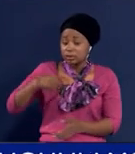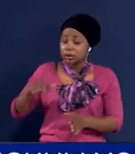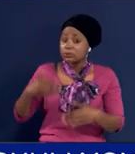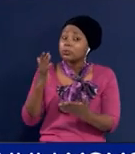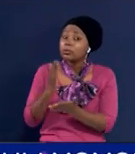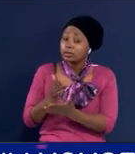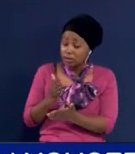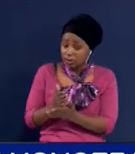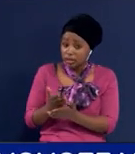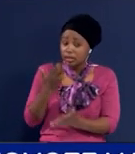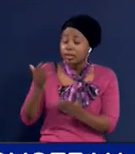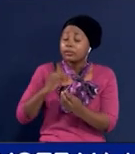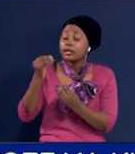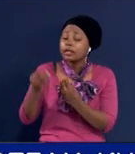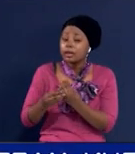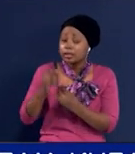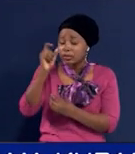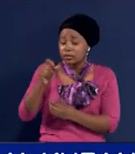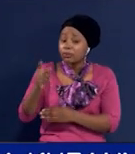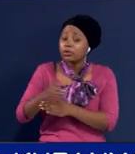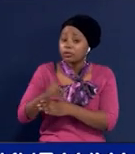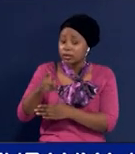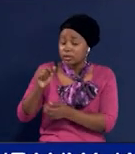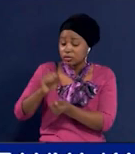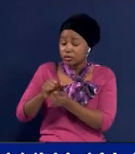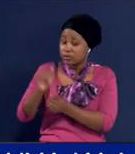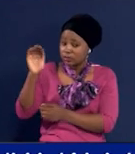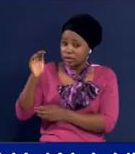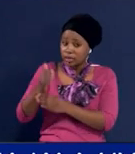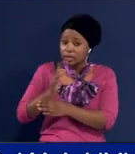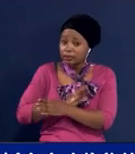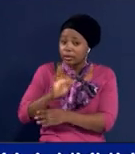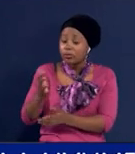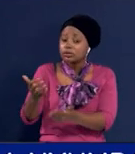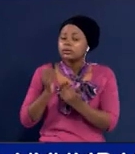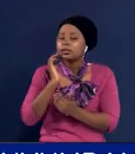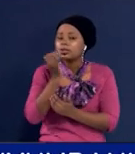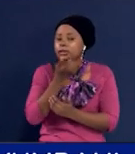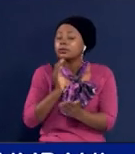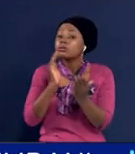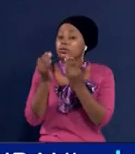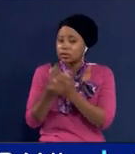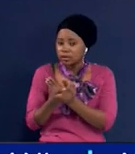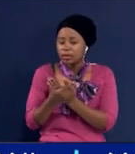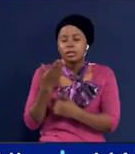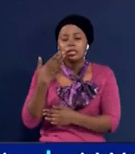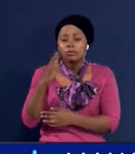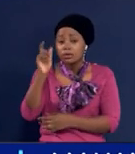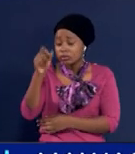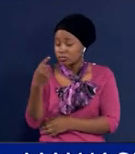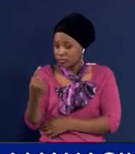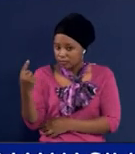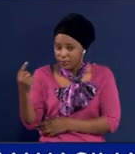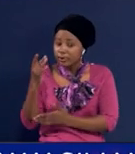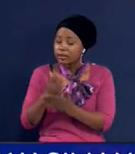kwa namna gani waliotumia hicho chombo cha usafiri kabla yako walichukua tahadhari za kujikinga. Kwa ni muhimu sana mtu mmoja mmoja hakikisha